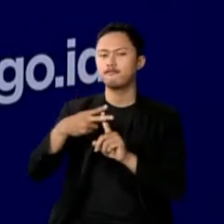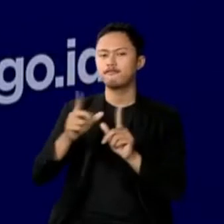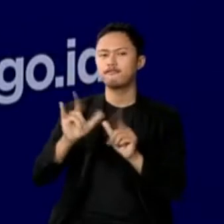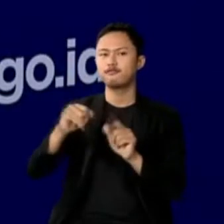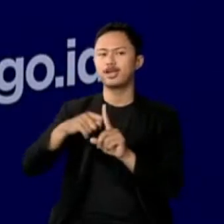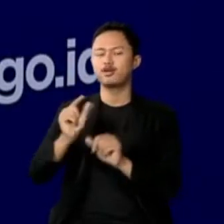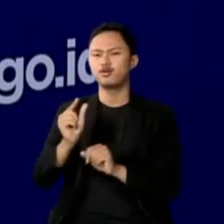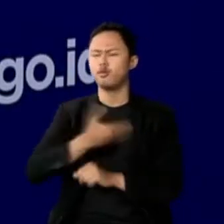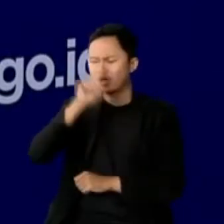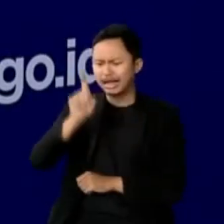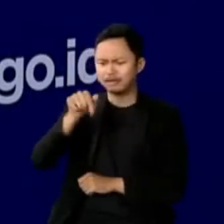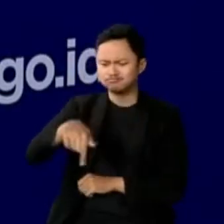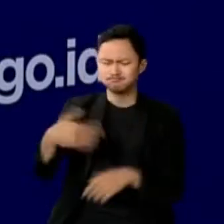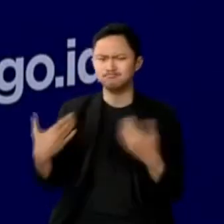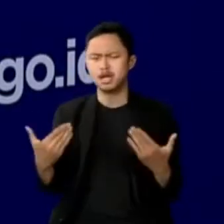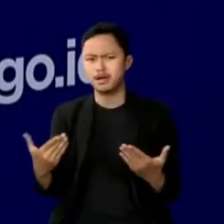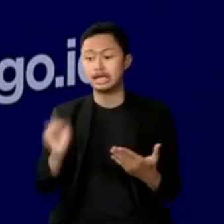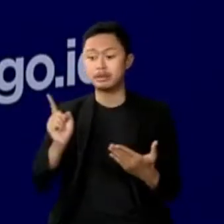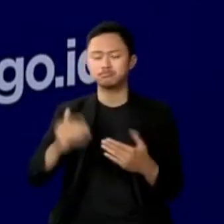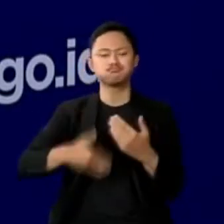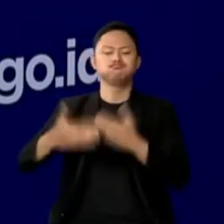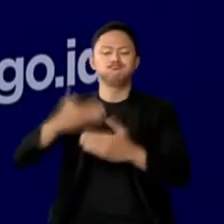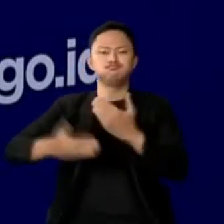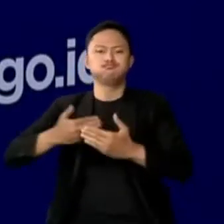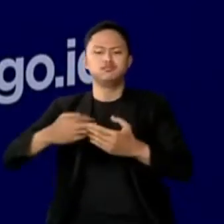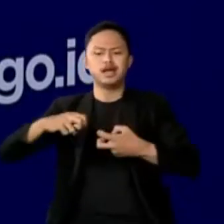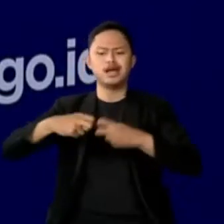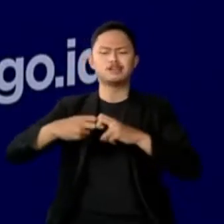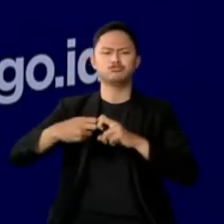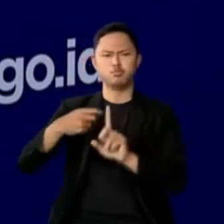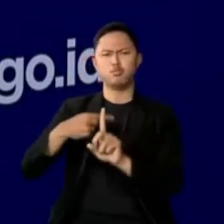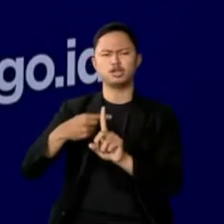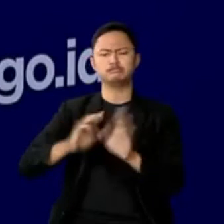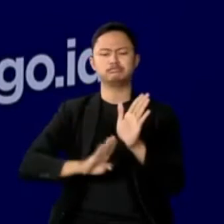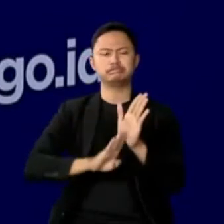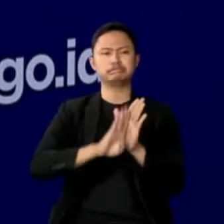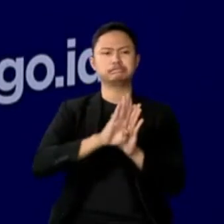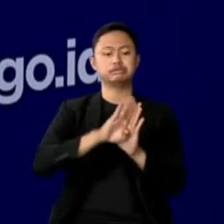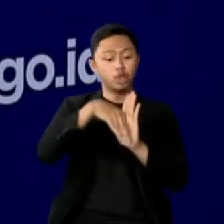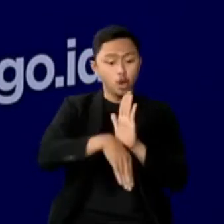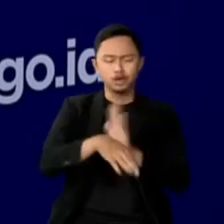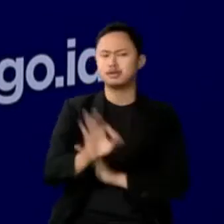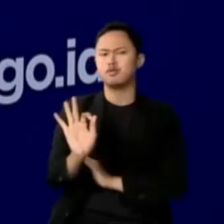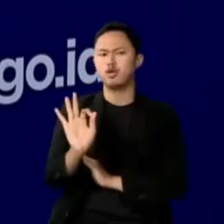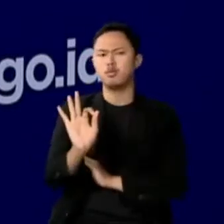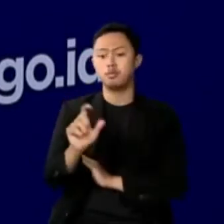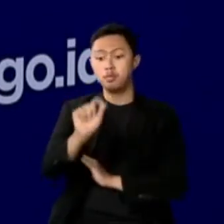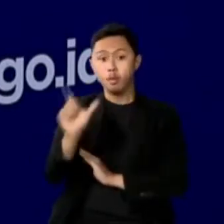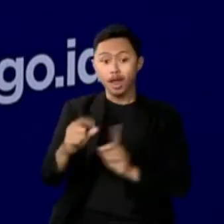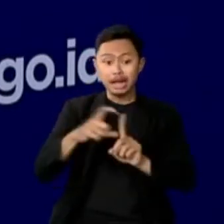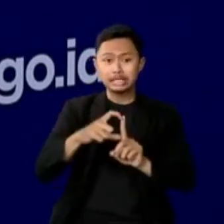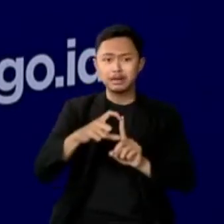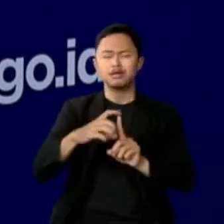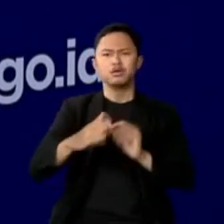terlebih dahulu profilnya apaan yang terjadi kan Saudi kita lihat kurva kasus terkonfirmasi positif tidak kunjung melandai bahkan sejak awal Desember